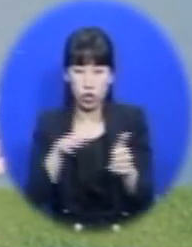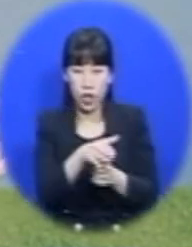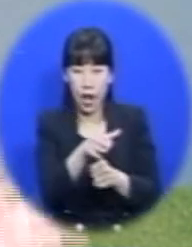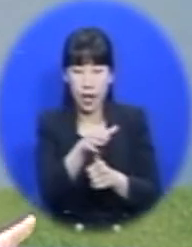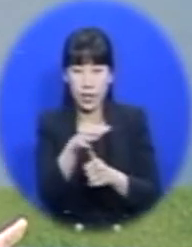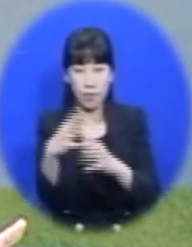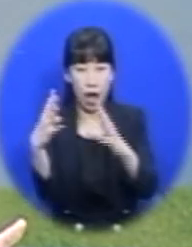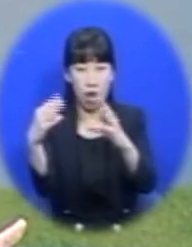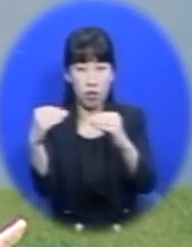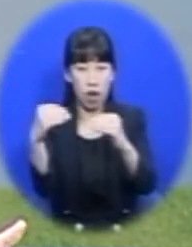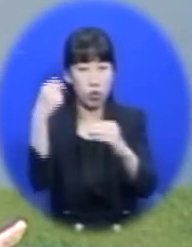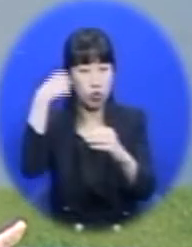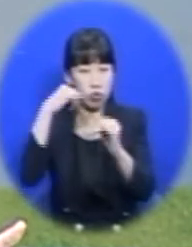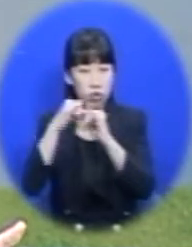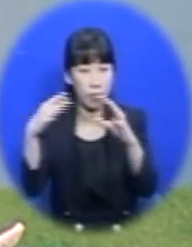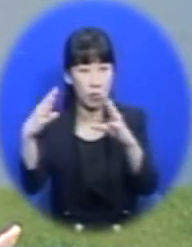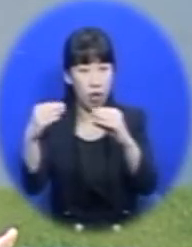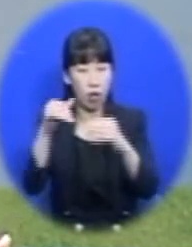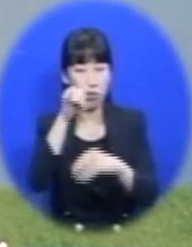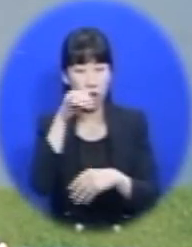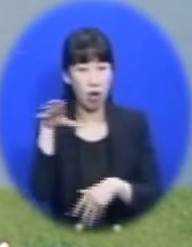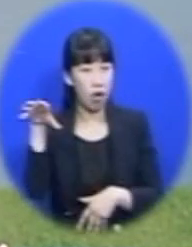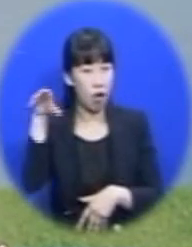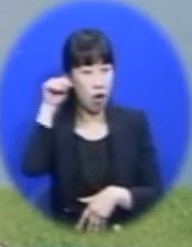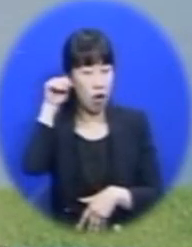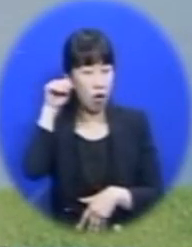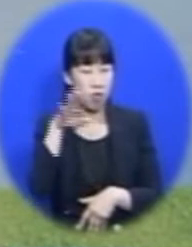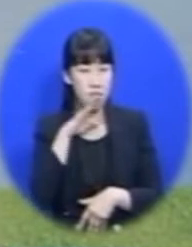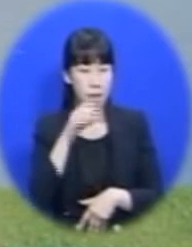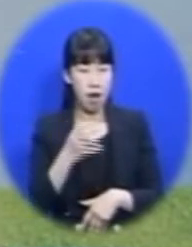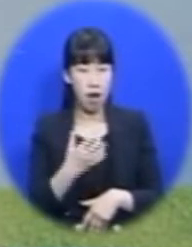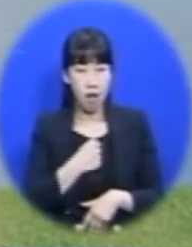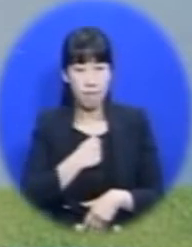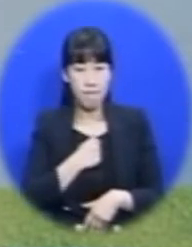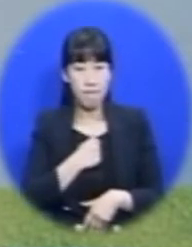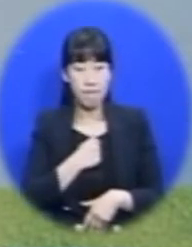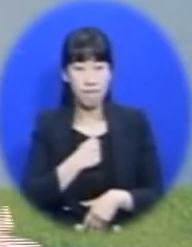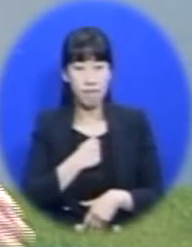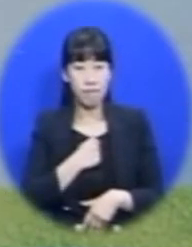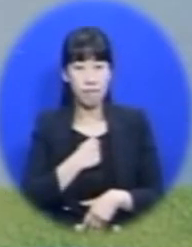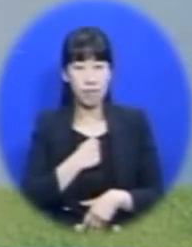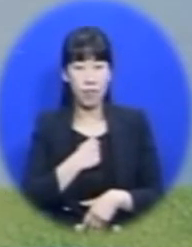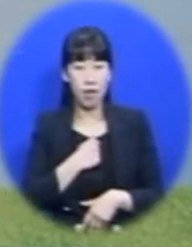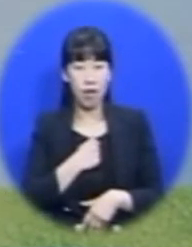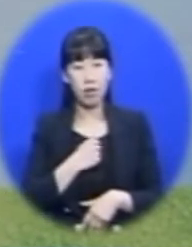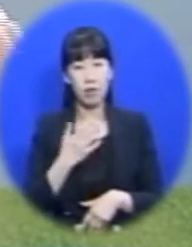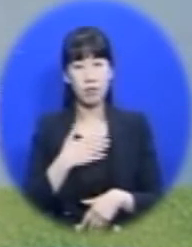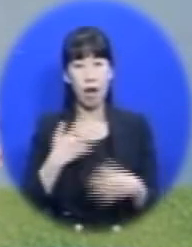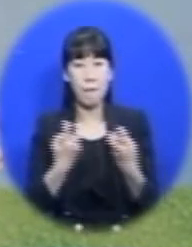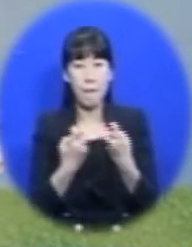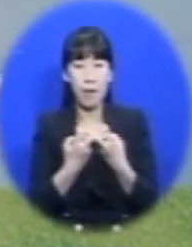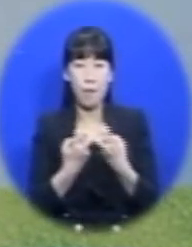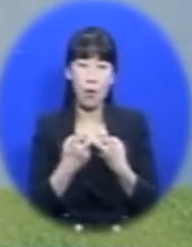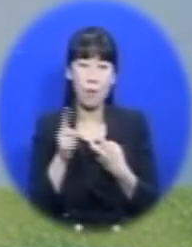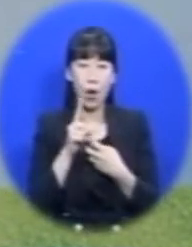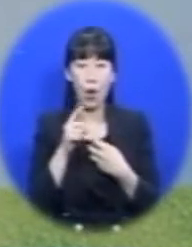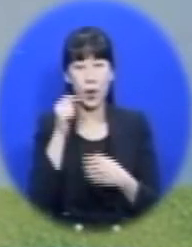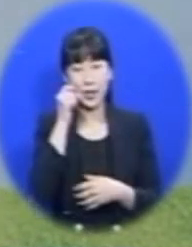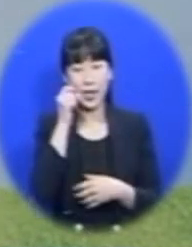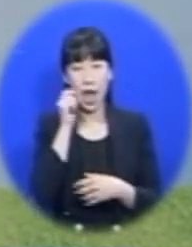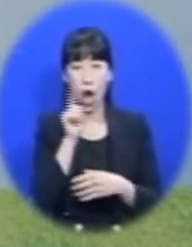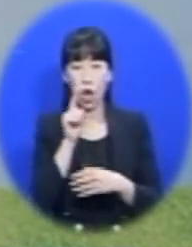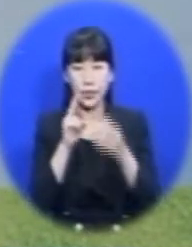이야기를 하는 거예요. 캐롤라인 선교사님이 얼마나 놀랬겠어요. 그러나 할 수 있는 방법이 없습니다. 어디 갈